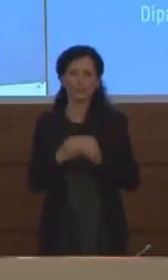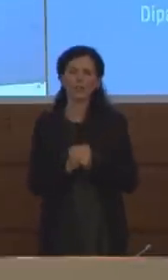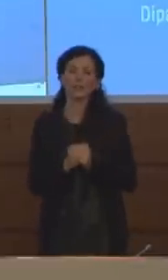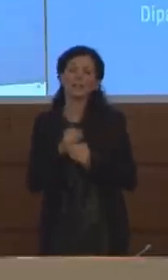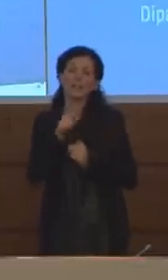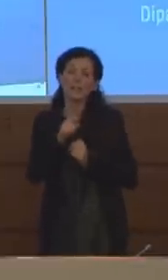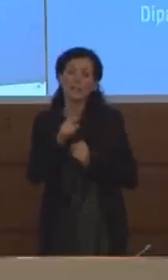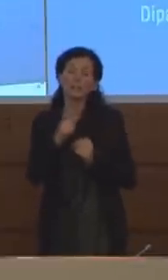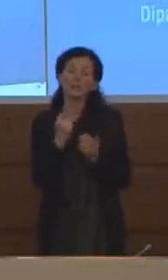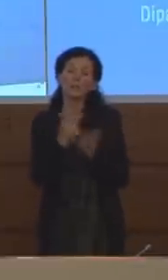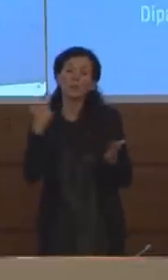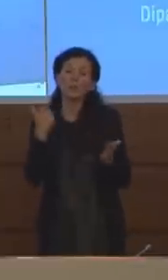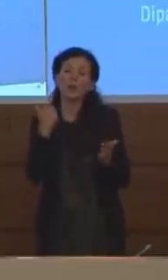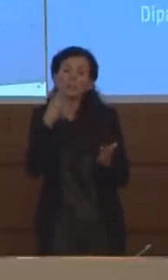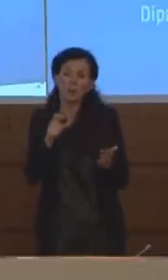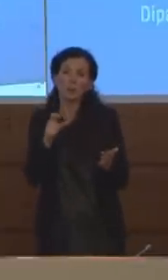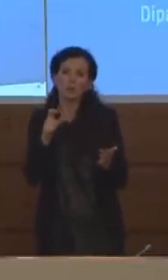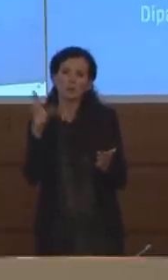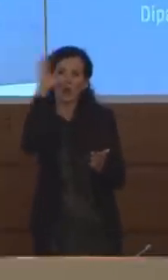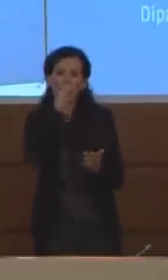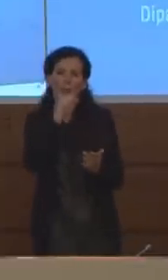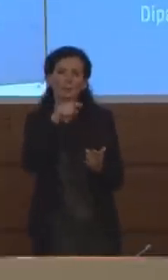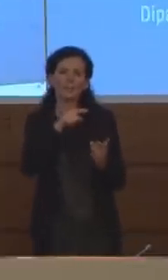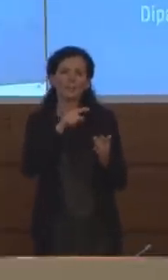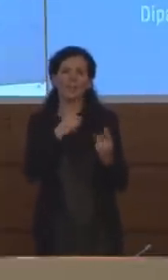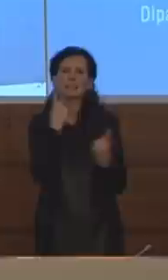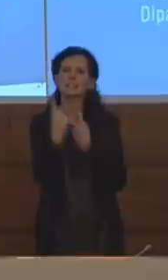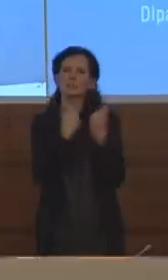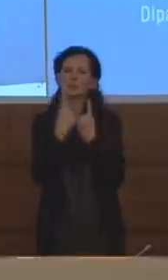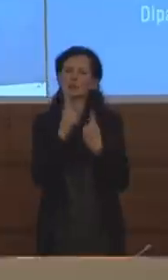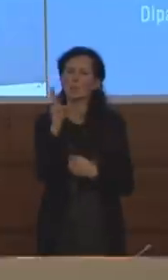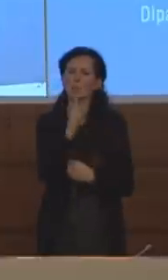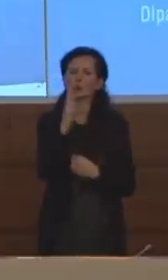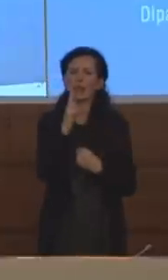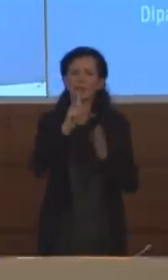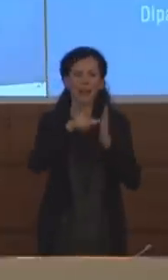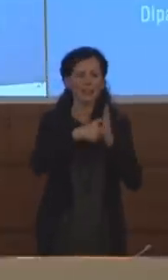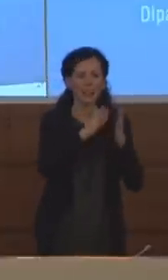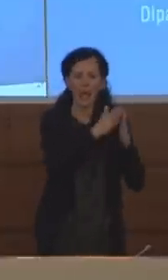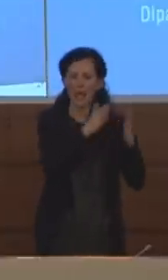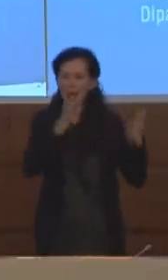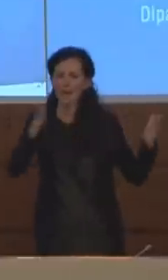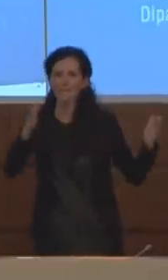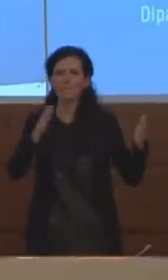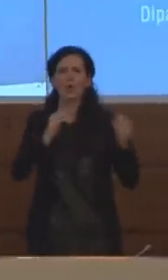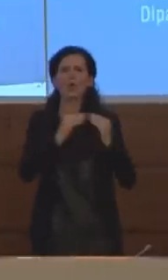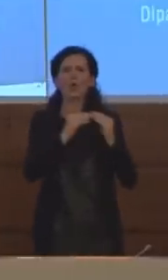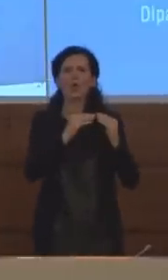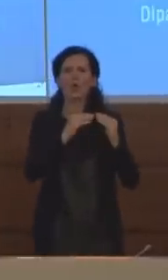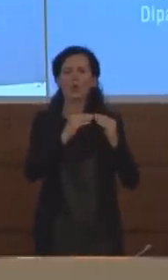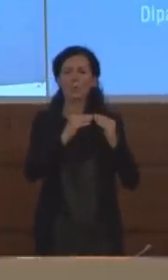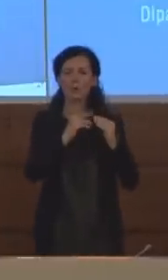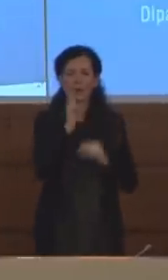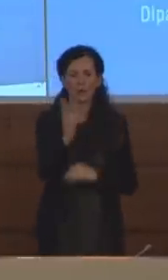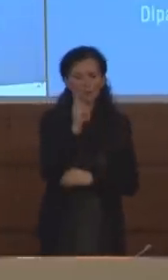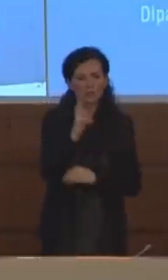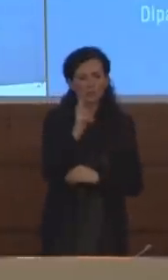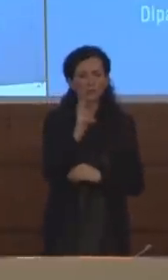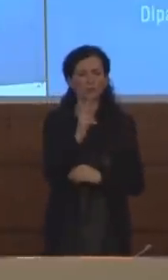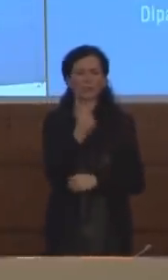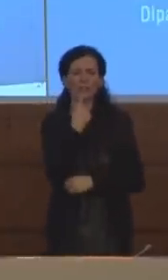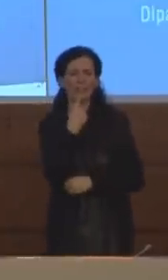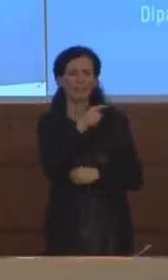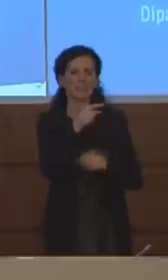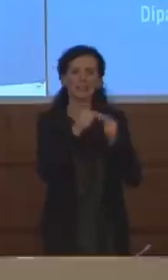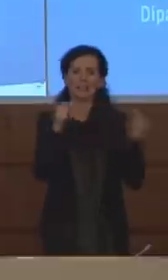l'andamento della mortalità nell'arco del tempo laddove è stato fatto sapendo che in alcuni casi sono stati fatti i tamponi